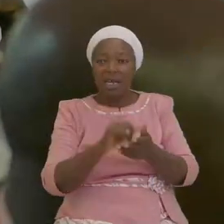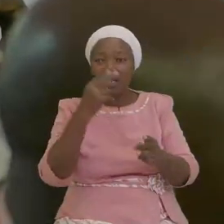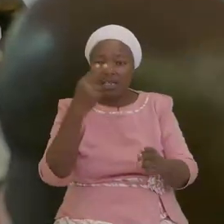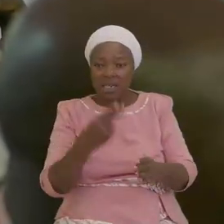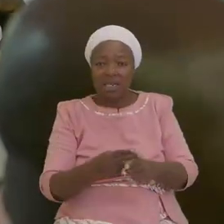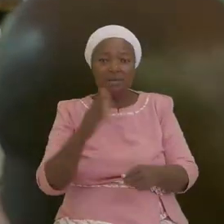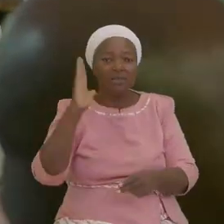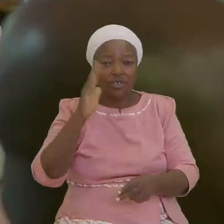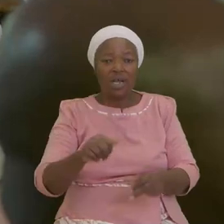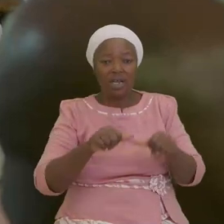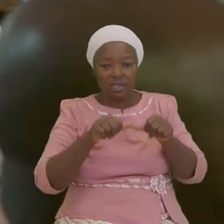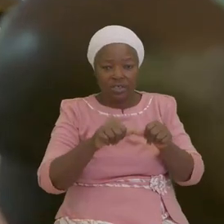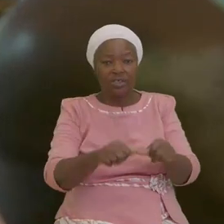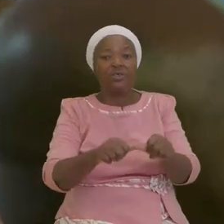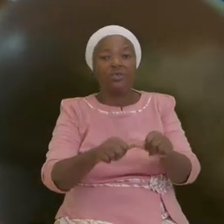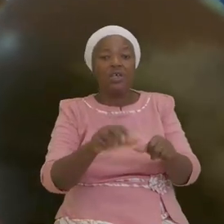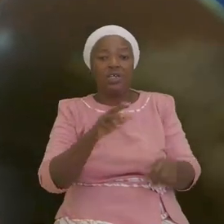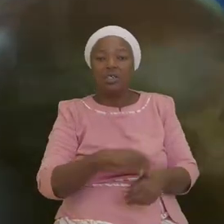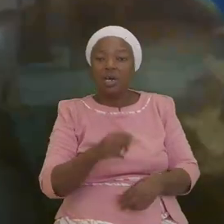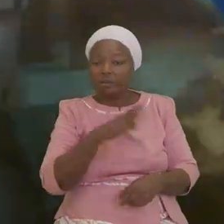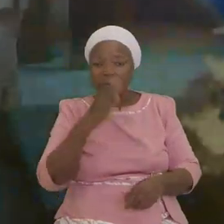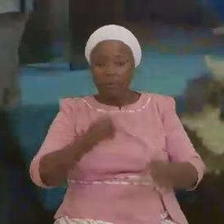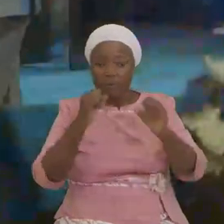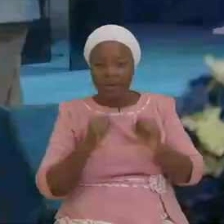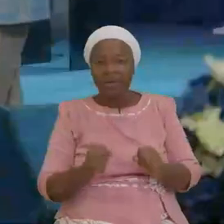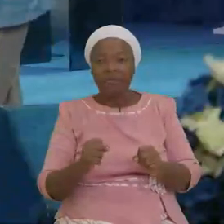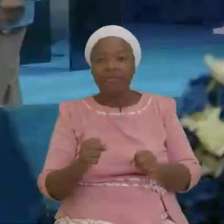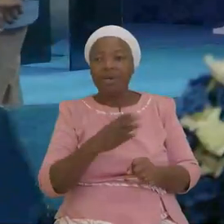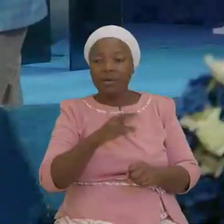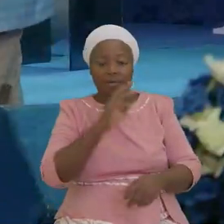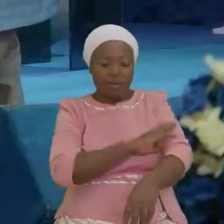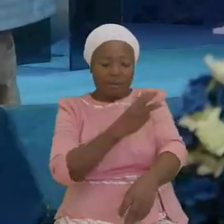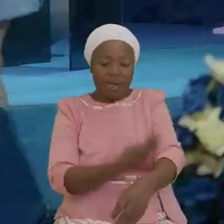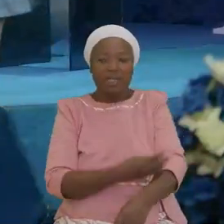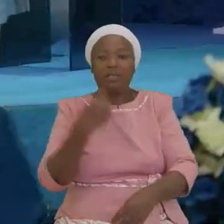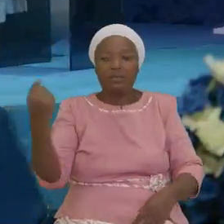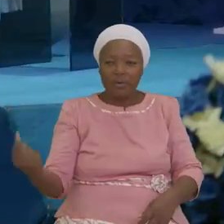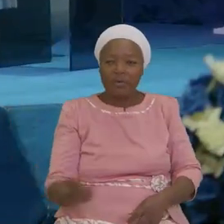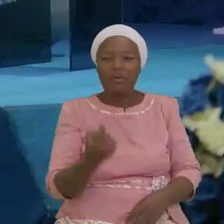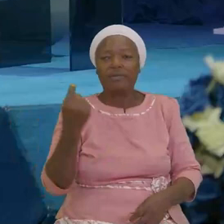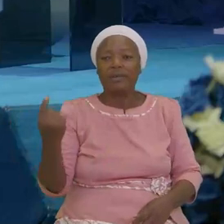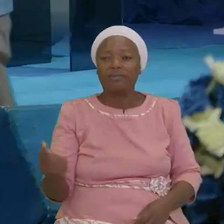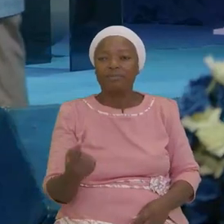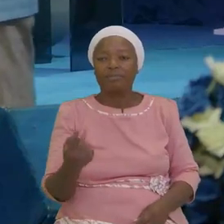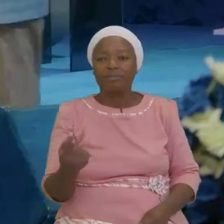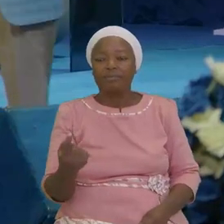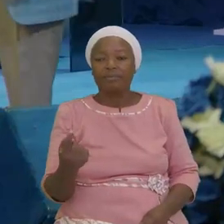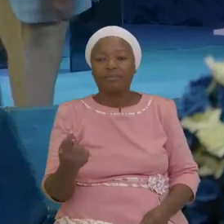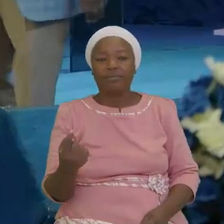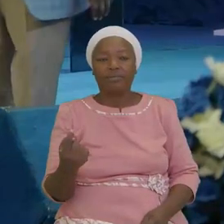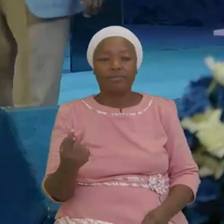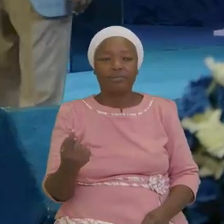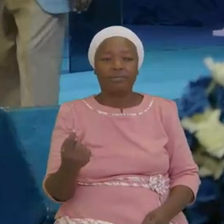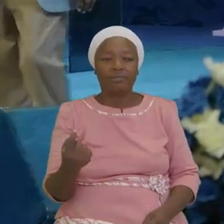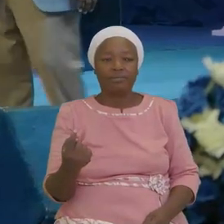toute vie, c'est dit que le nom là va subsister,